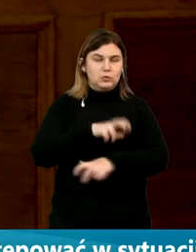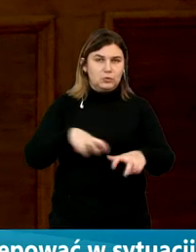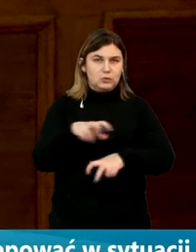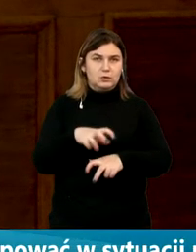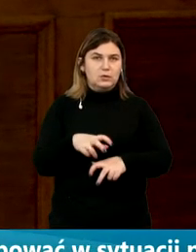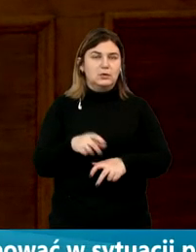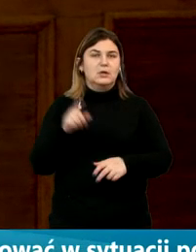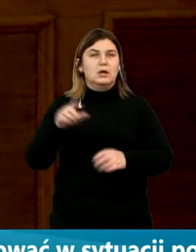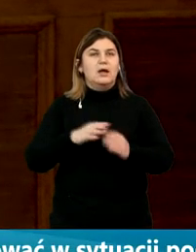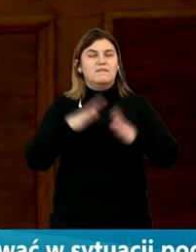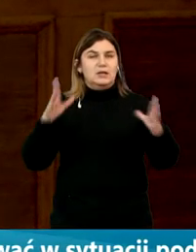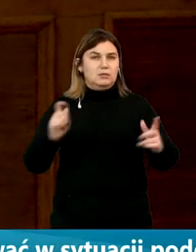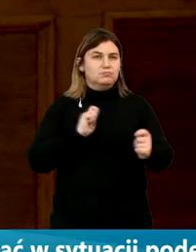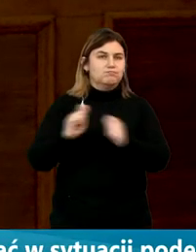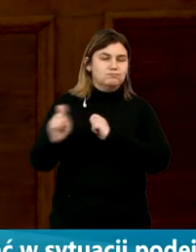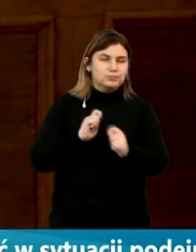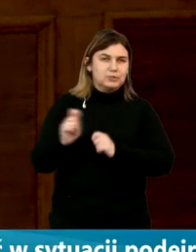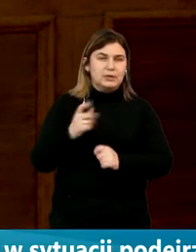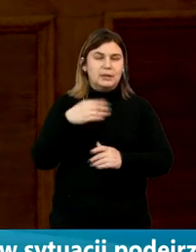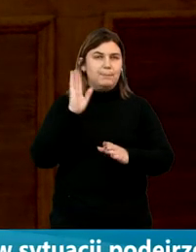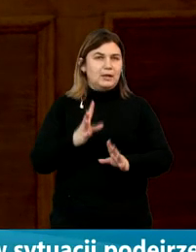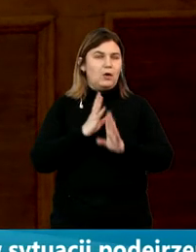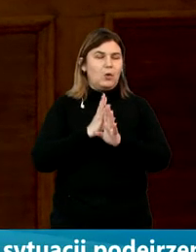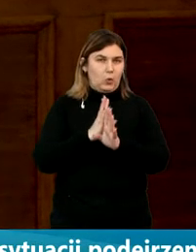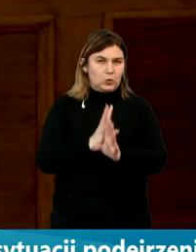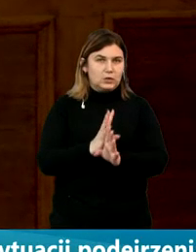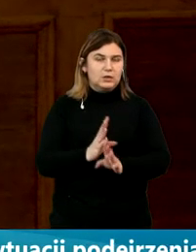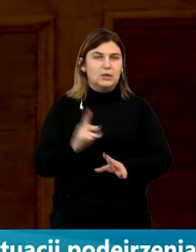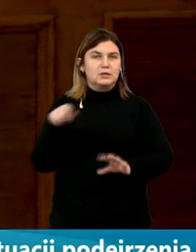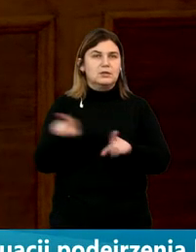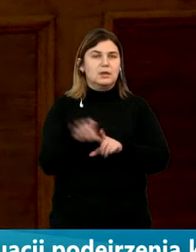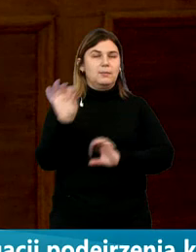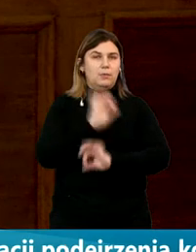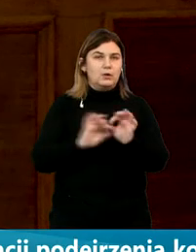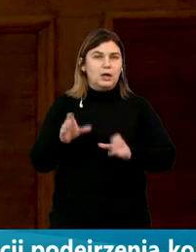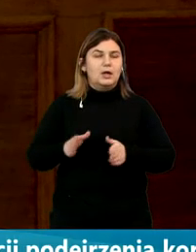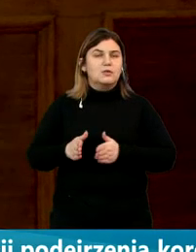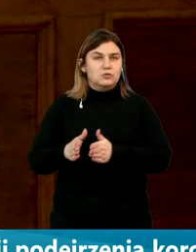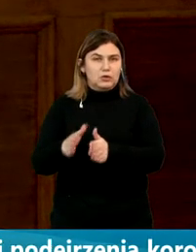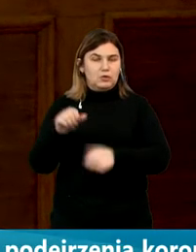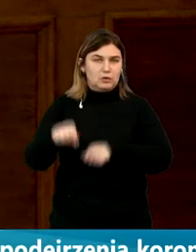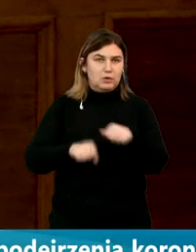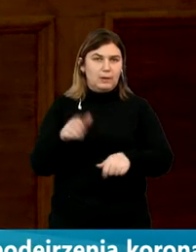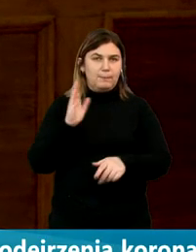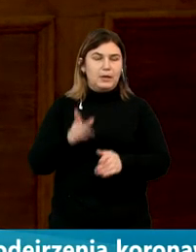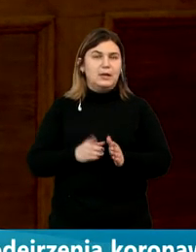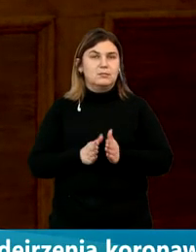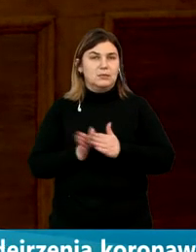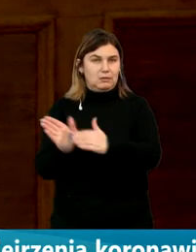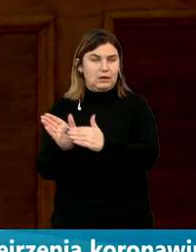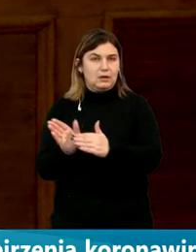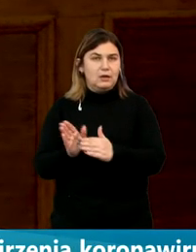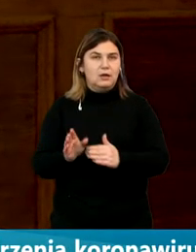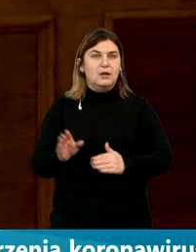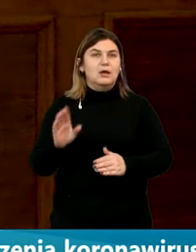zwiększy znacznie przepustowość, nie będziemy tam stali już w korkach. Też przy okazji modernizujemy ścieżki. Będziemy się kierowali oczywiście w kierunku